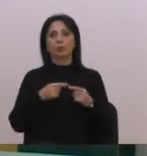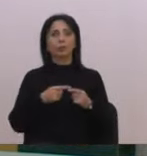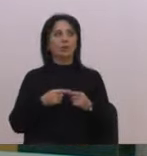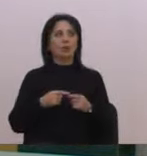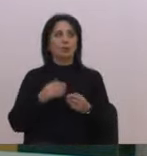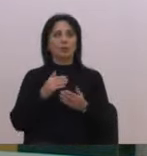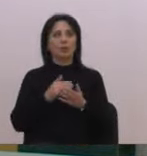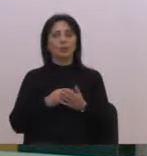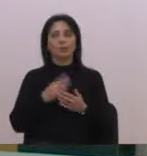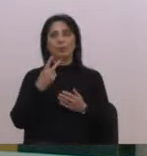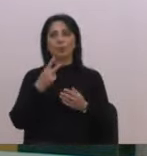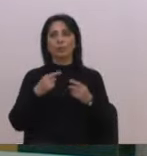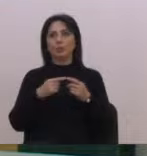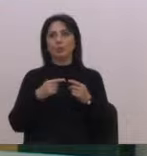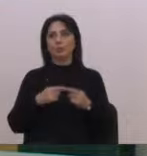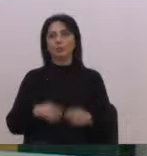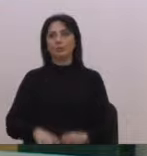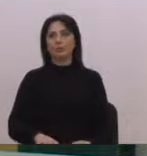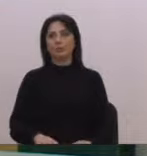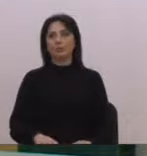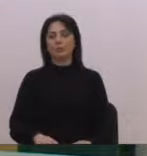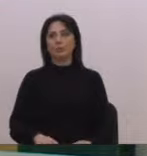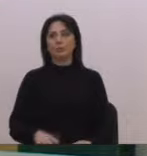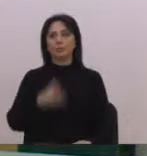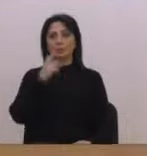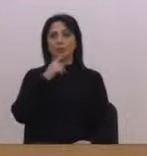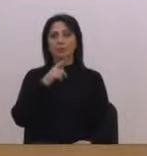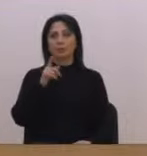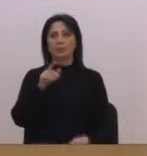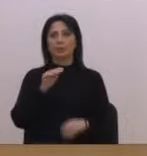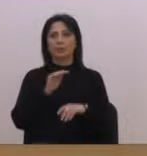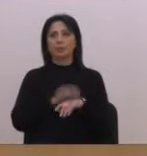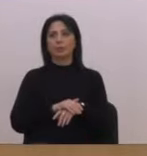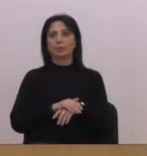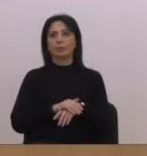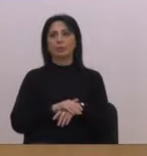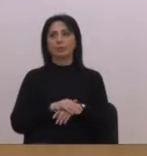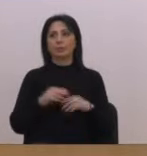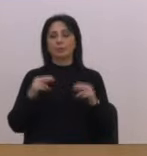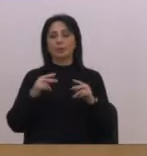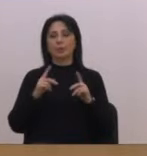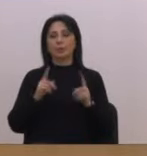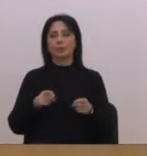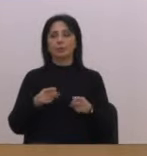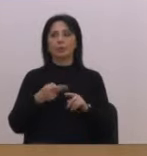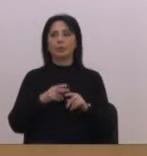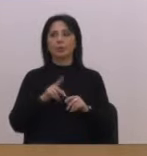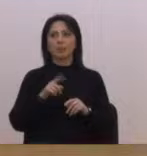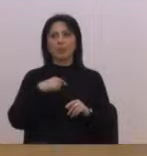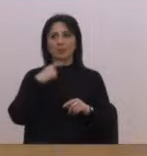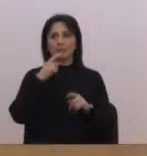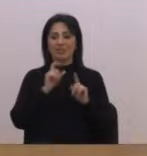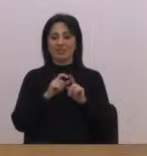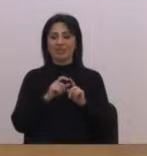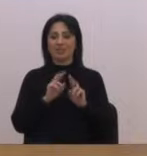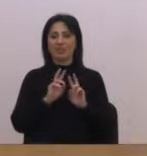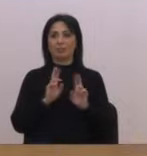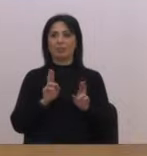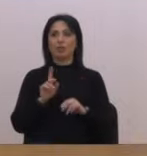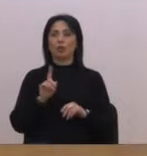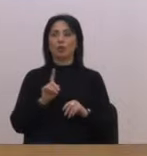უკვე დემოკრატებზე. ბატონო, თქვენ ფაქტიურად დაადასტურეთ ის, რაც მე ვთქვი,